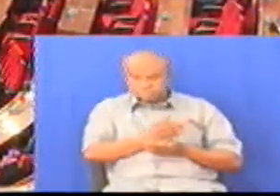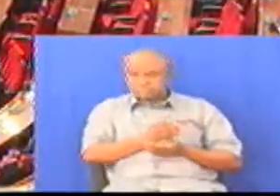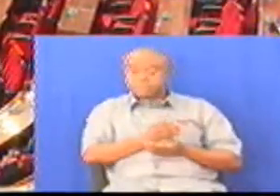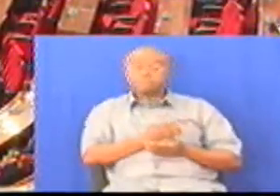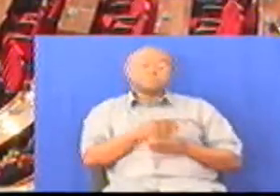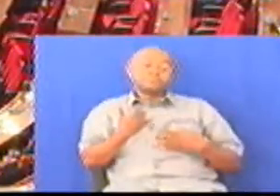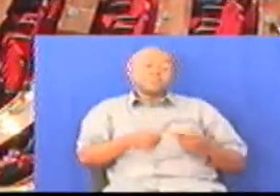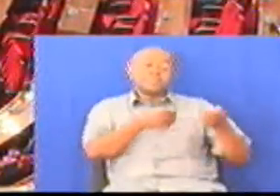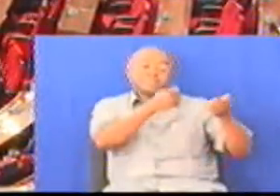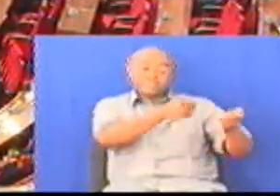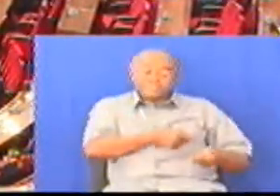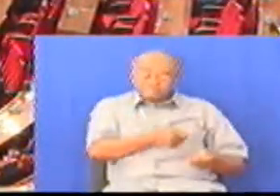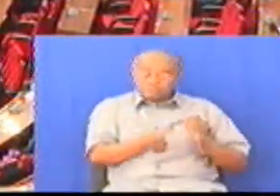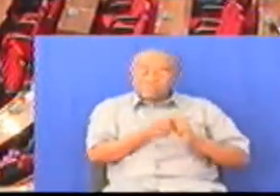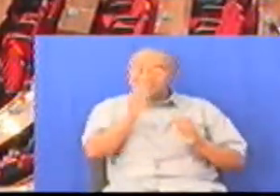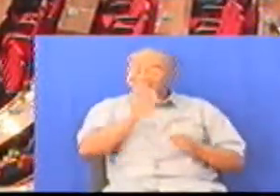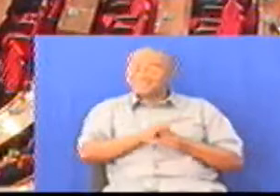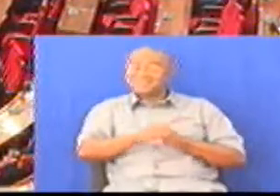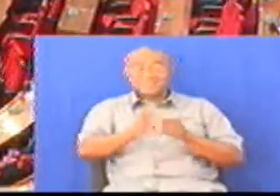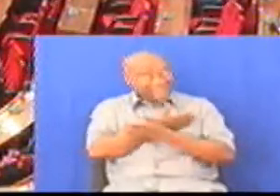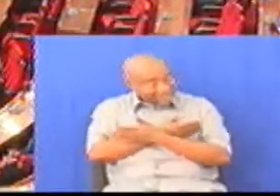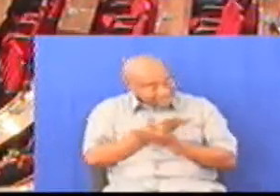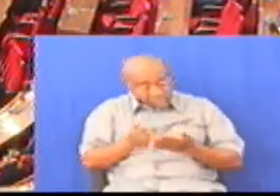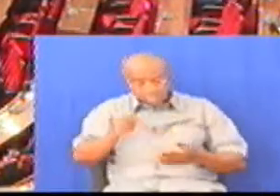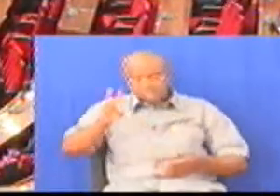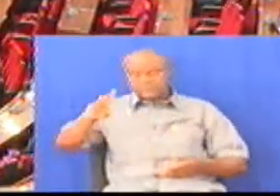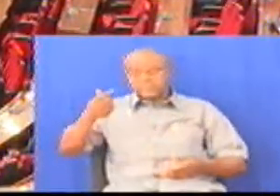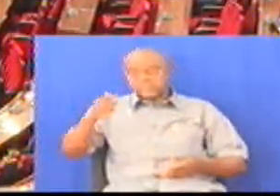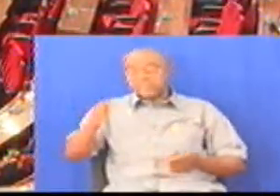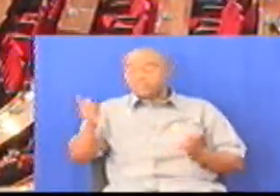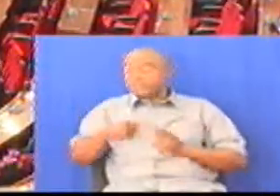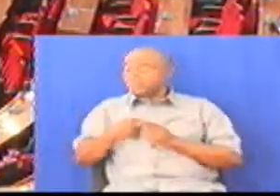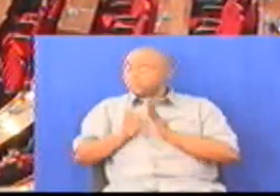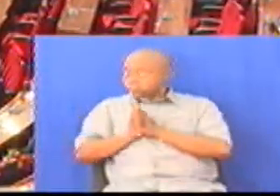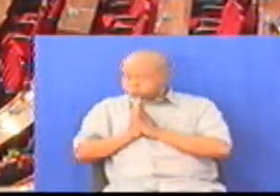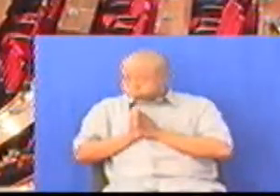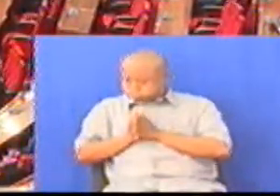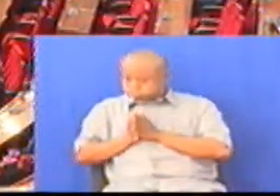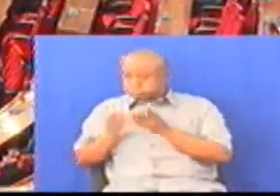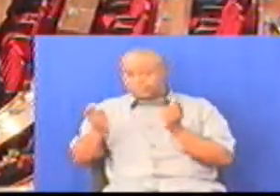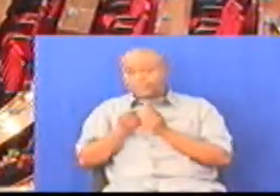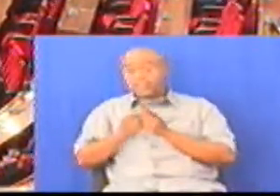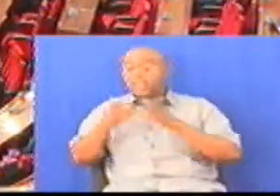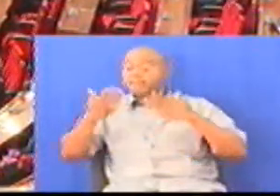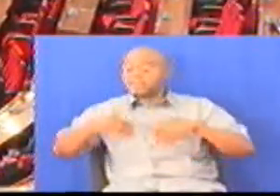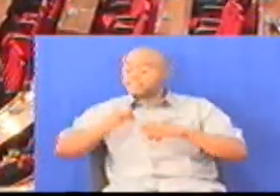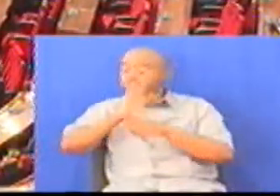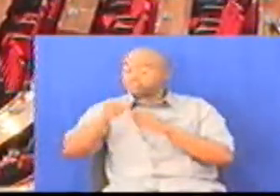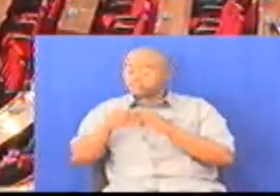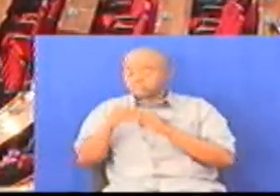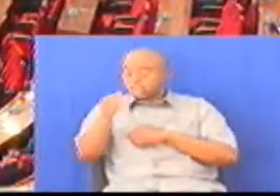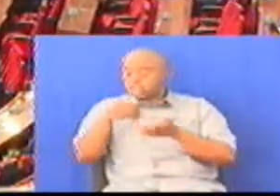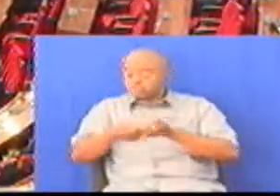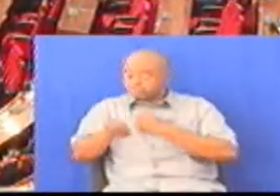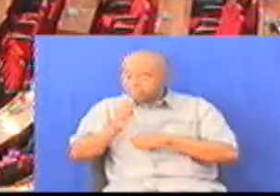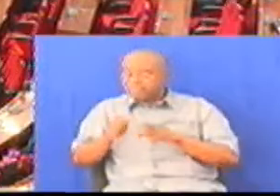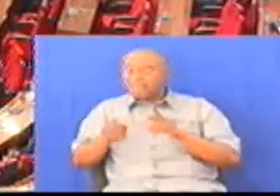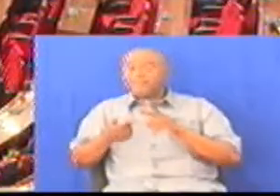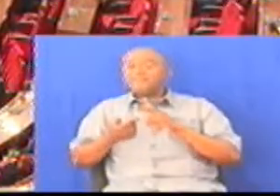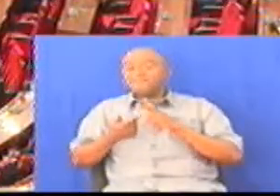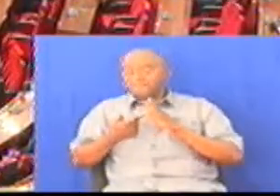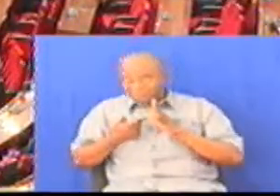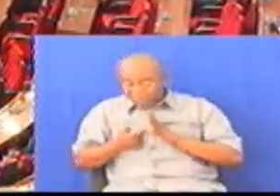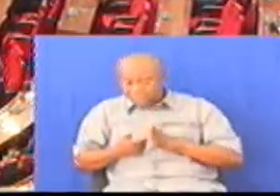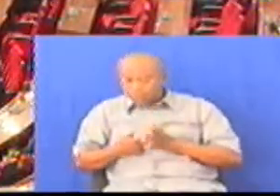basi msamaha huo wanashindwa kuupata. Lakini jambo lingine ambayo pia tumependekeza ni kwamba solar water pumps ziweze